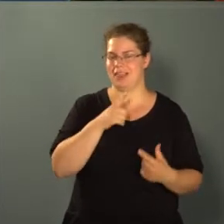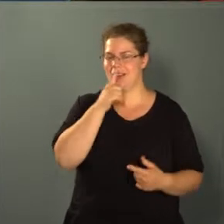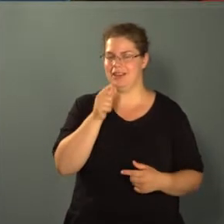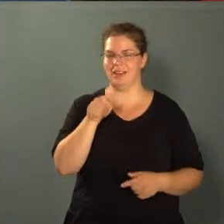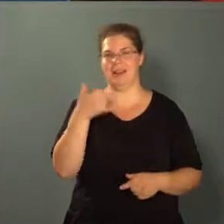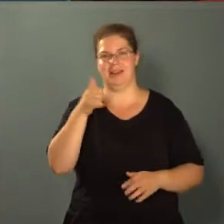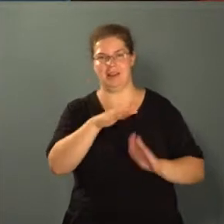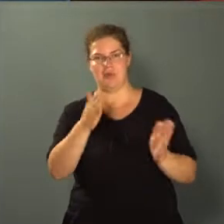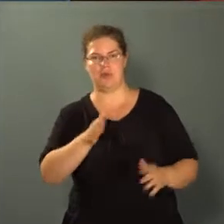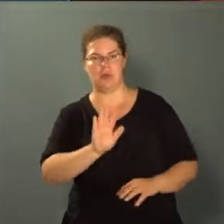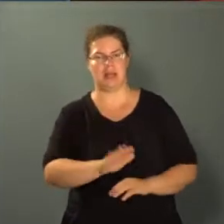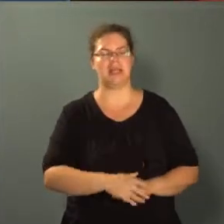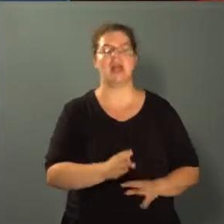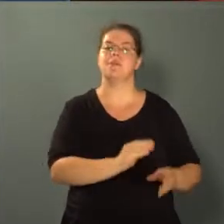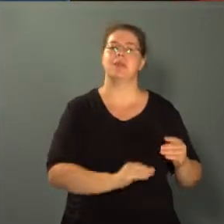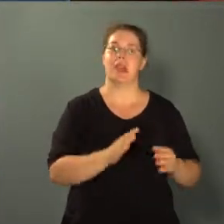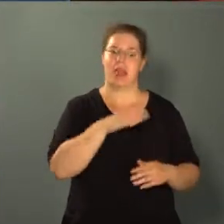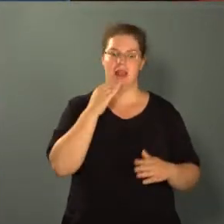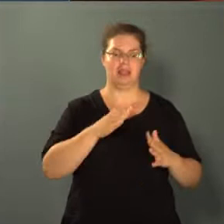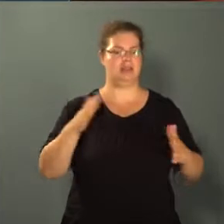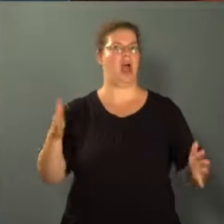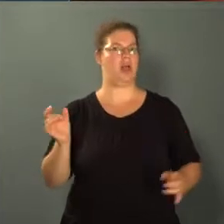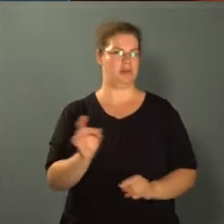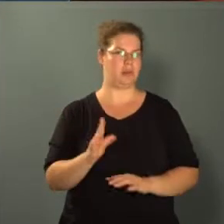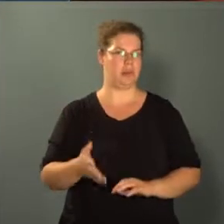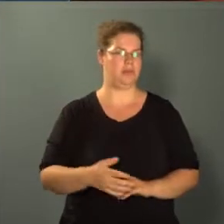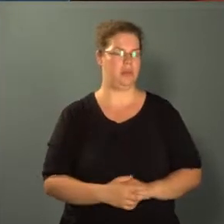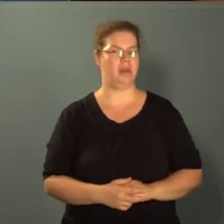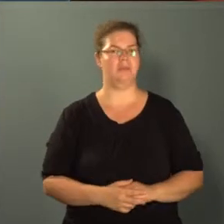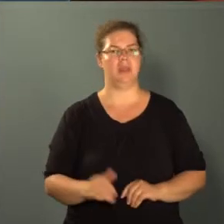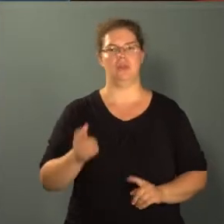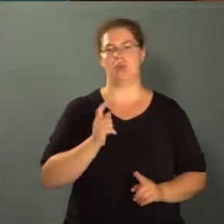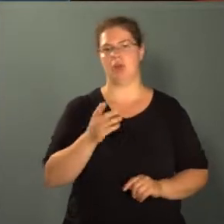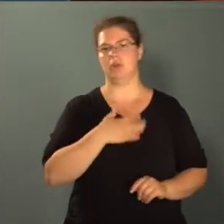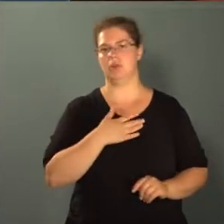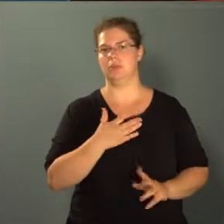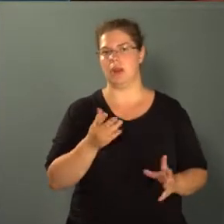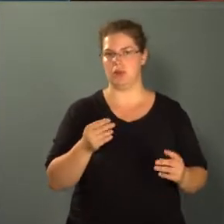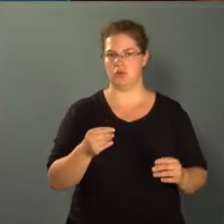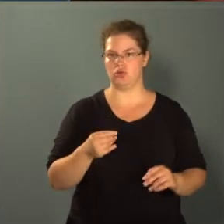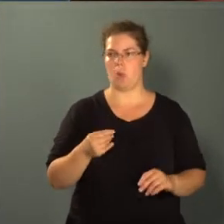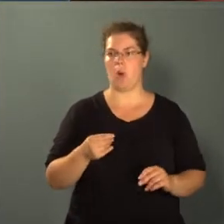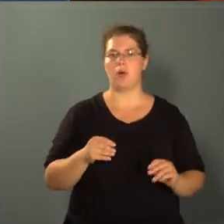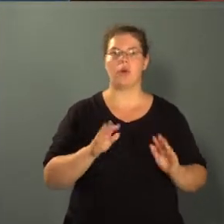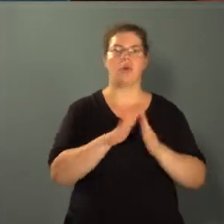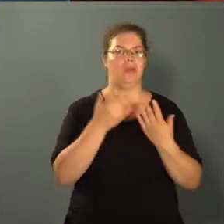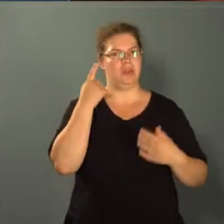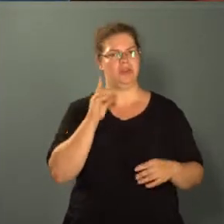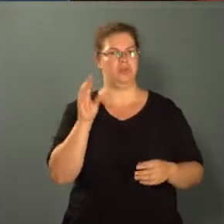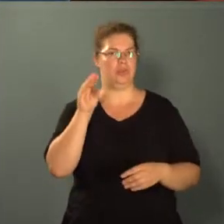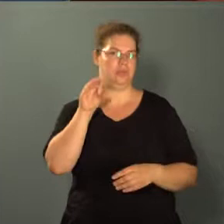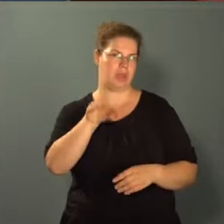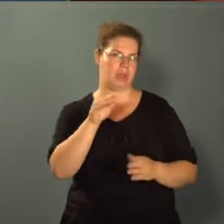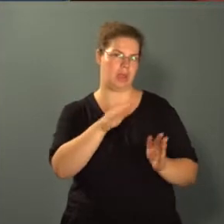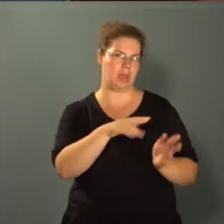fog élni ez a telefonfülke, mert elég nagy szerencsére, és én azt gondolom, hogy elég sok könyvet is tudunk majd elhelyezni